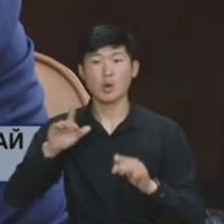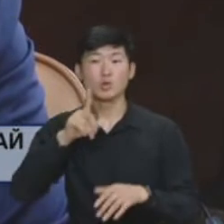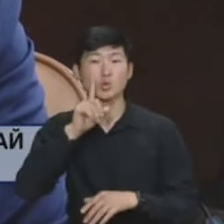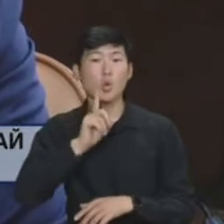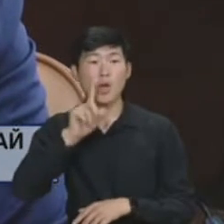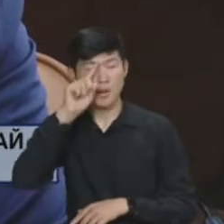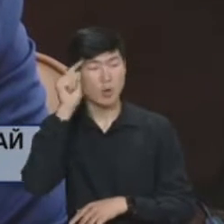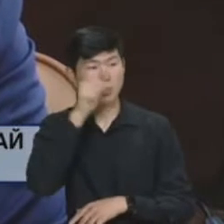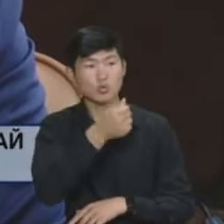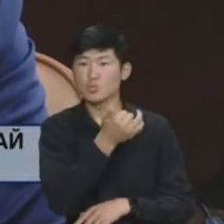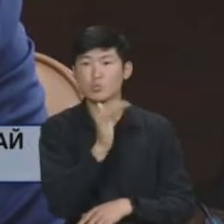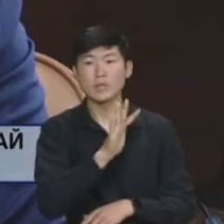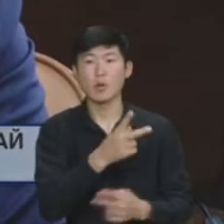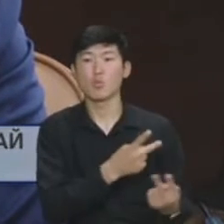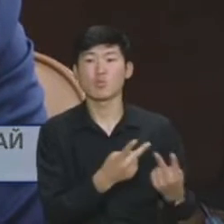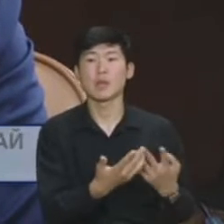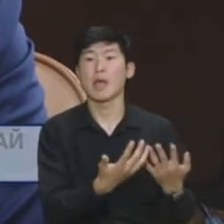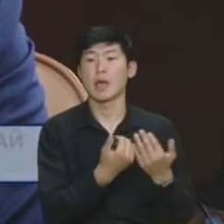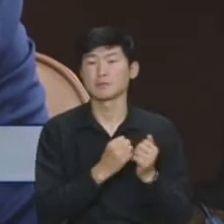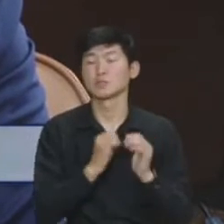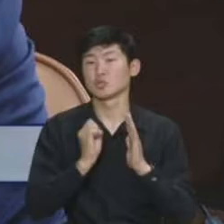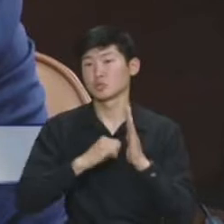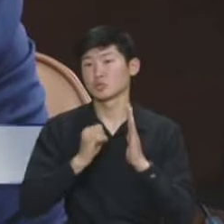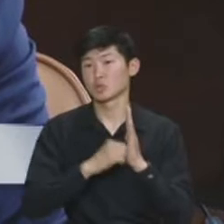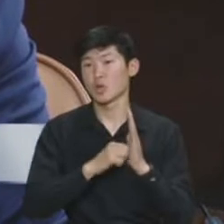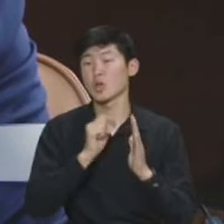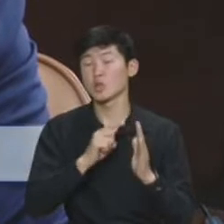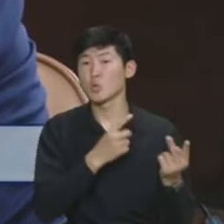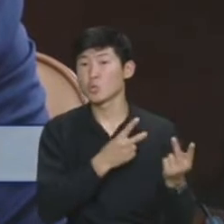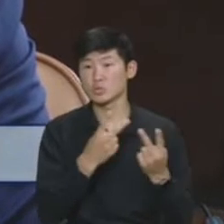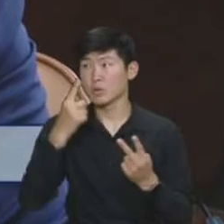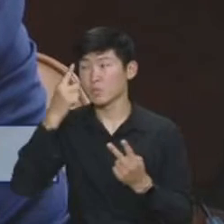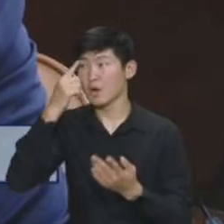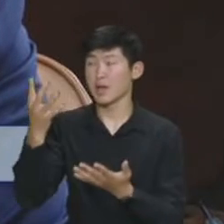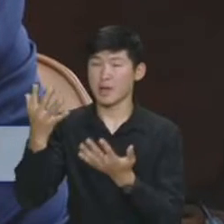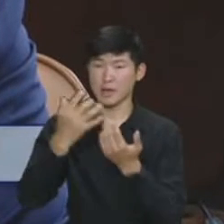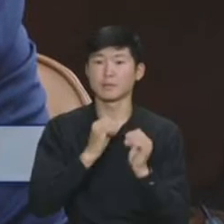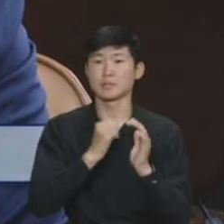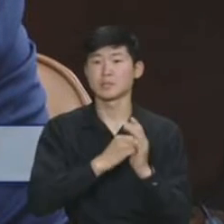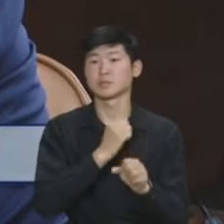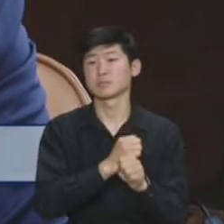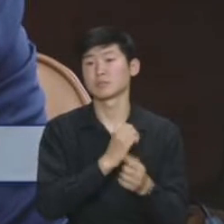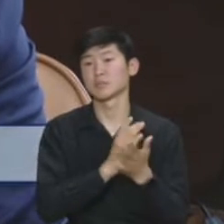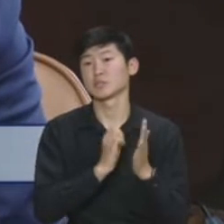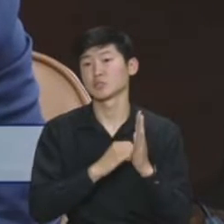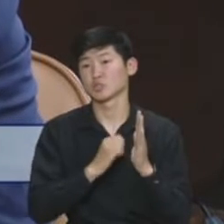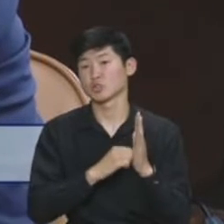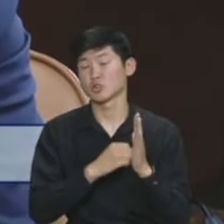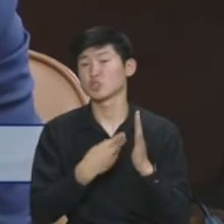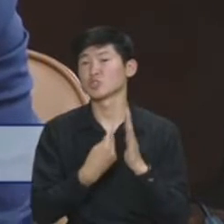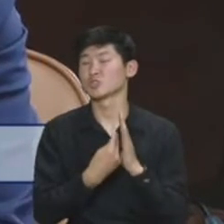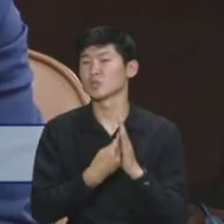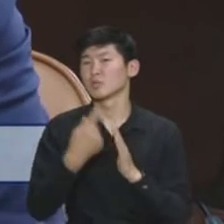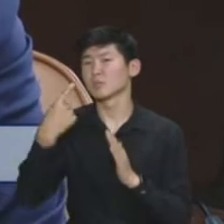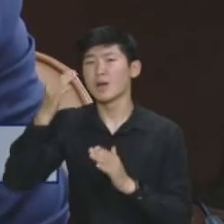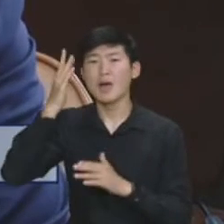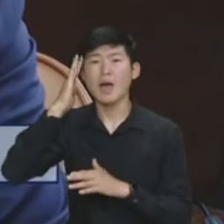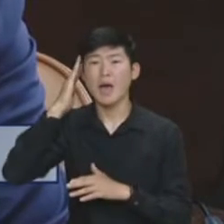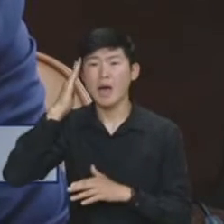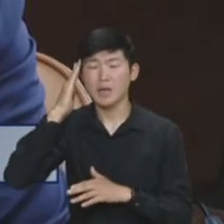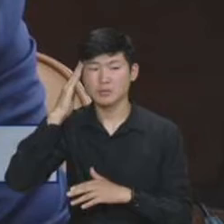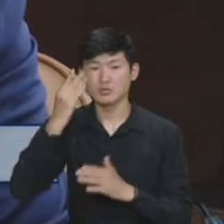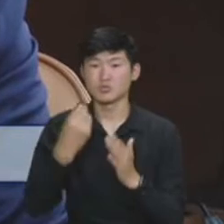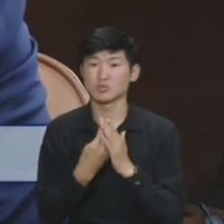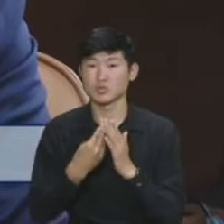дуртай эмгэгтэй очиод үнгүй үйлчлэгийг авах тийм болцсон байдаг юм. Энэ үйлчлэгийг л Монгол авчирмаар хай. Яагаад гэвэл одоо тухайн одоо гадаа